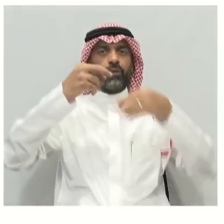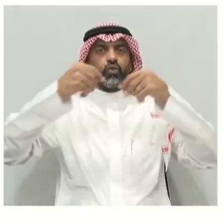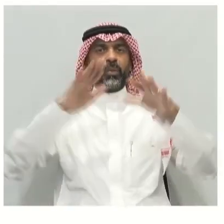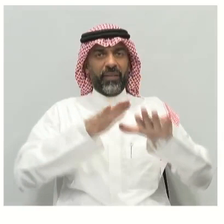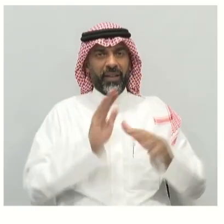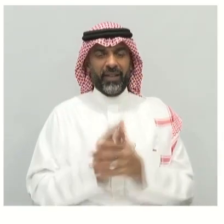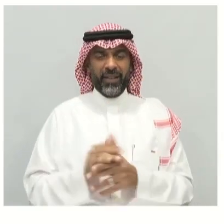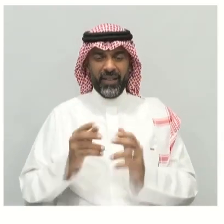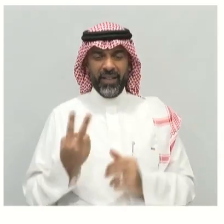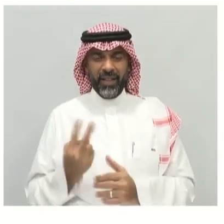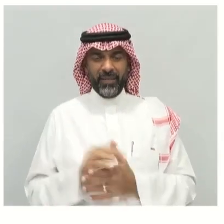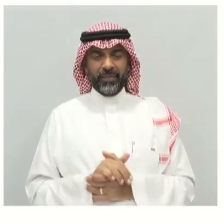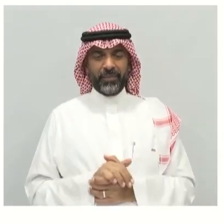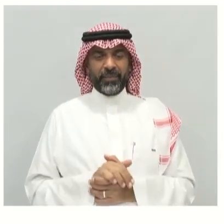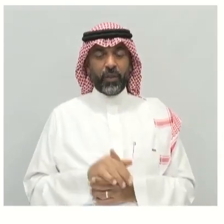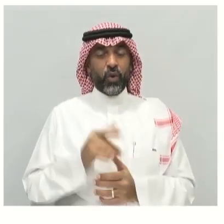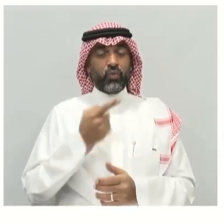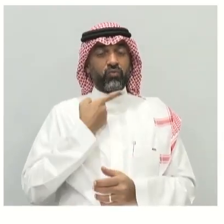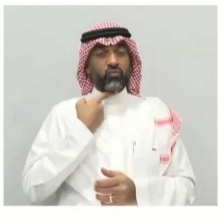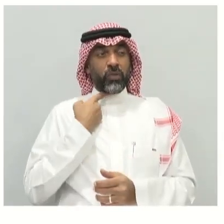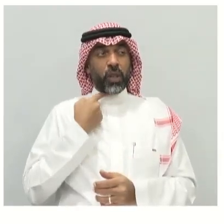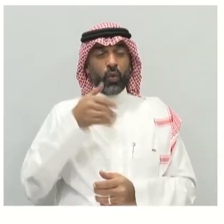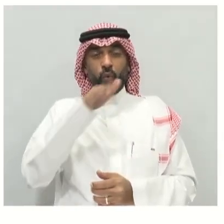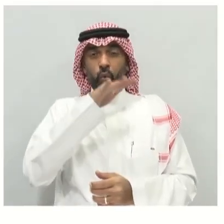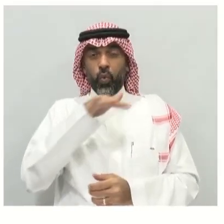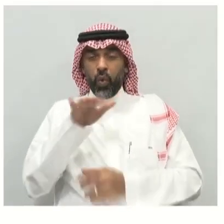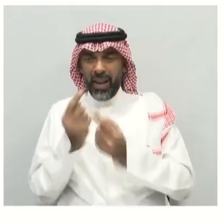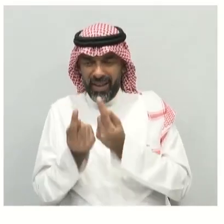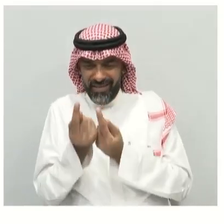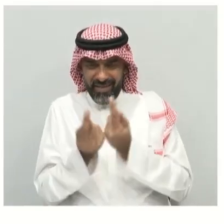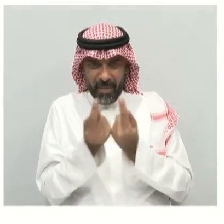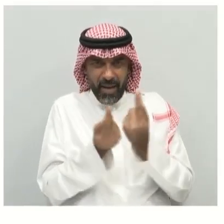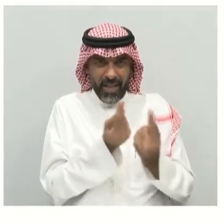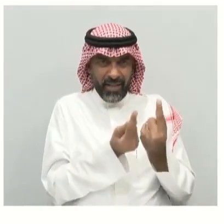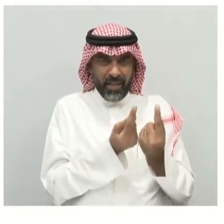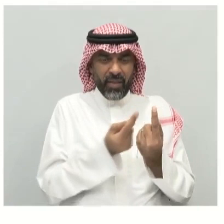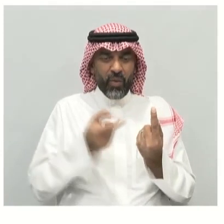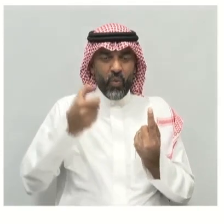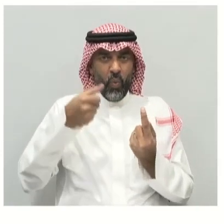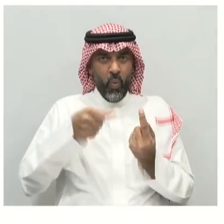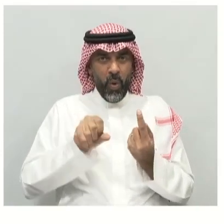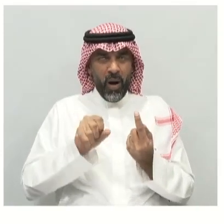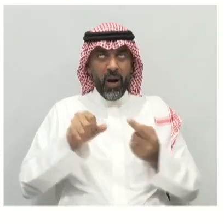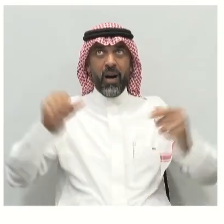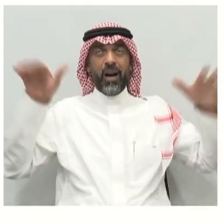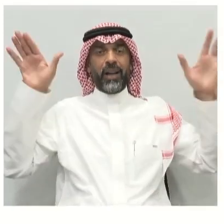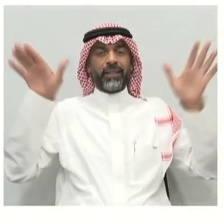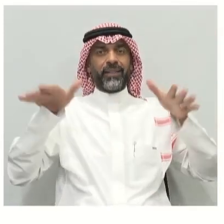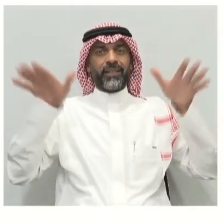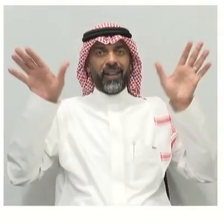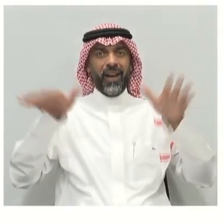الثانيه يقول يحتاج يحتاج كلا